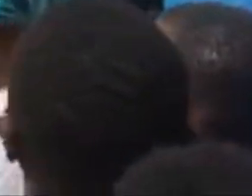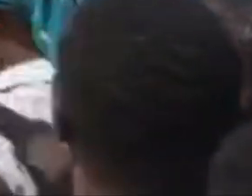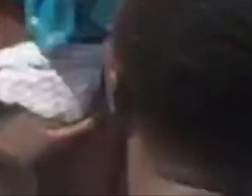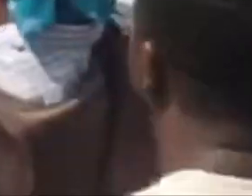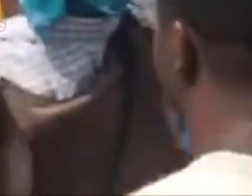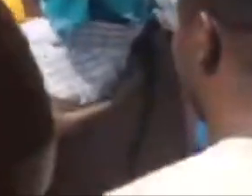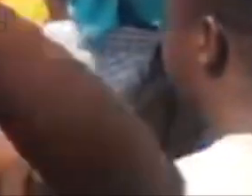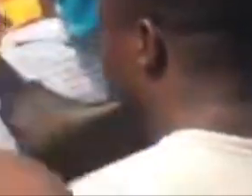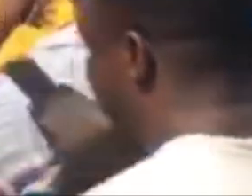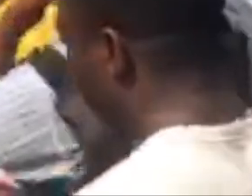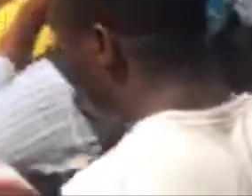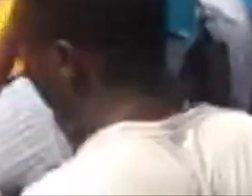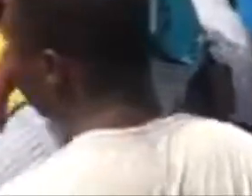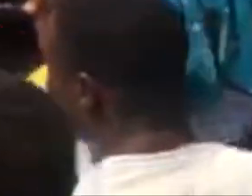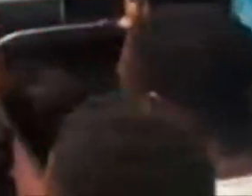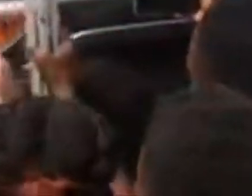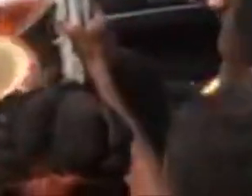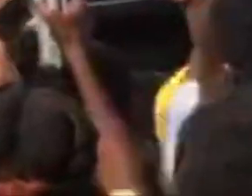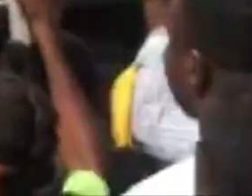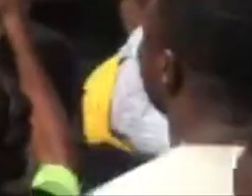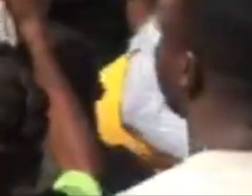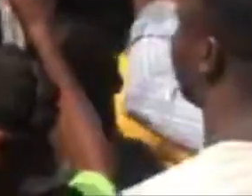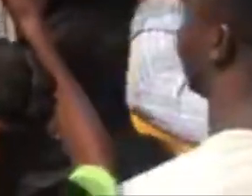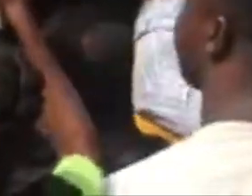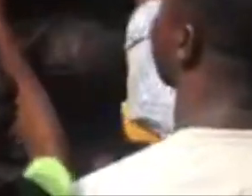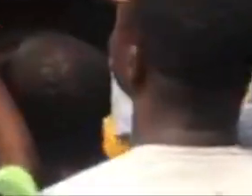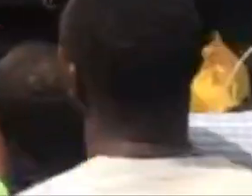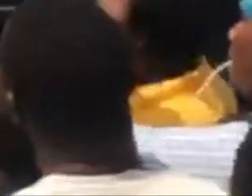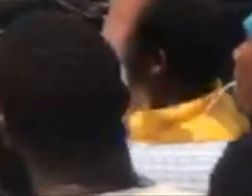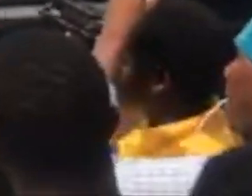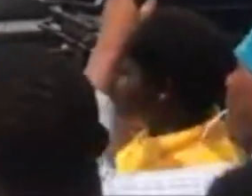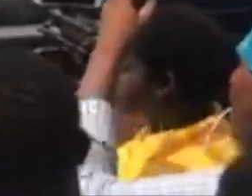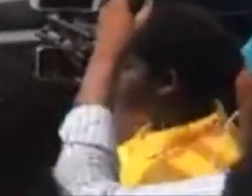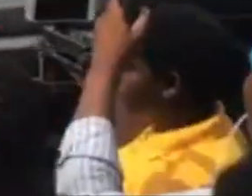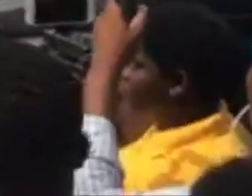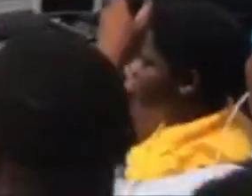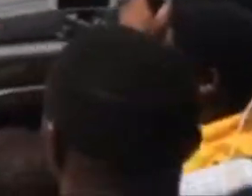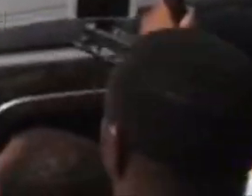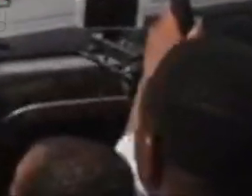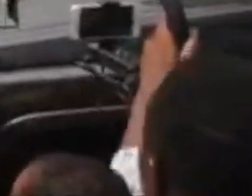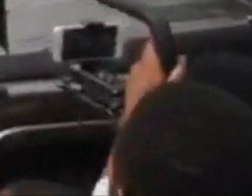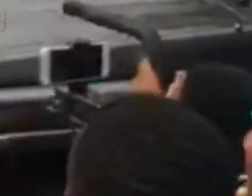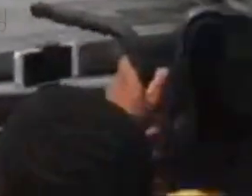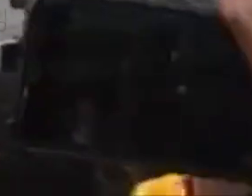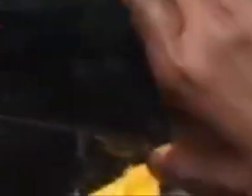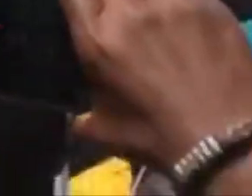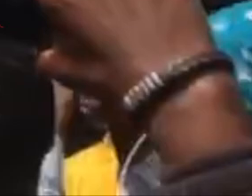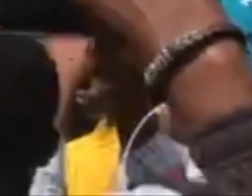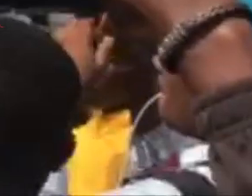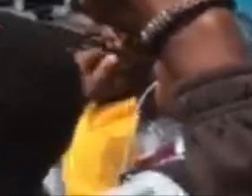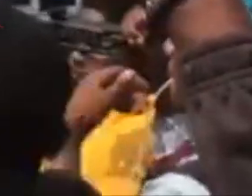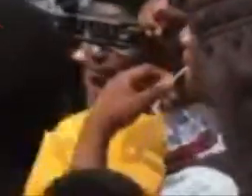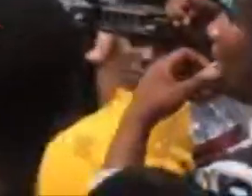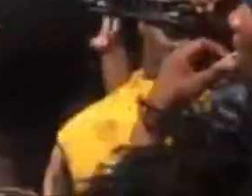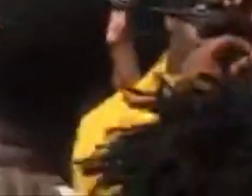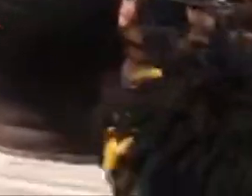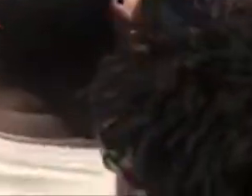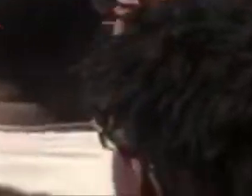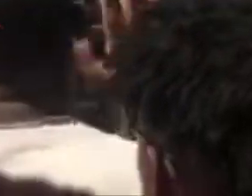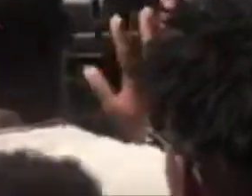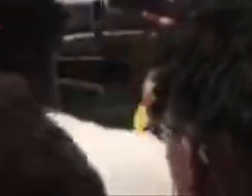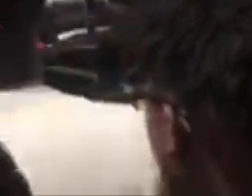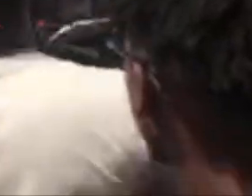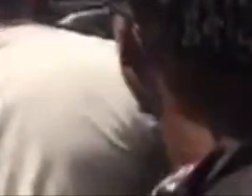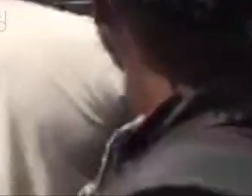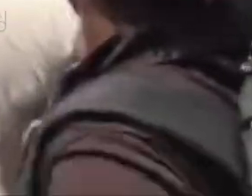qui débranché pour te kap tande. Dernière information. En tout cas, tout le monde, merci parce que nous t'es branché. Pas oublier vous nous abonner avec chaîne